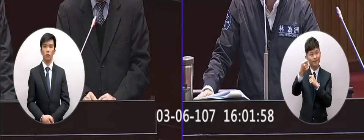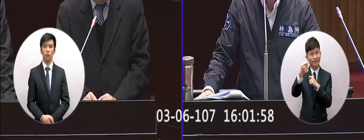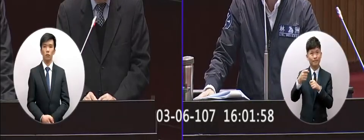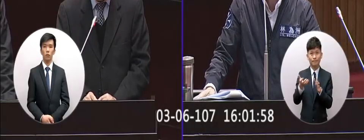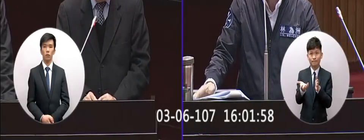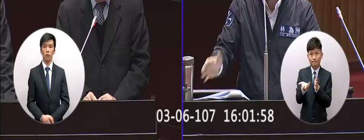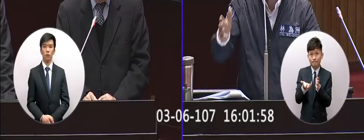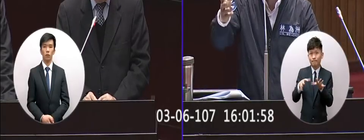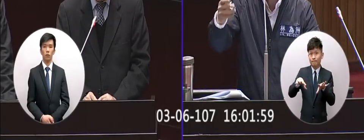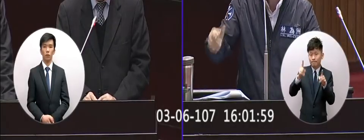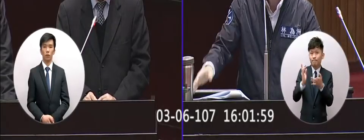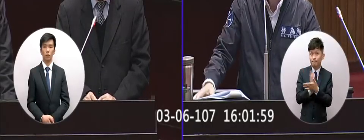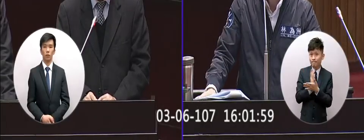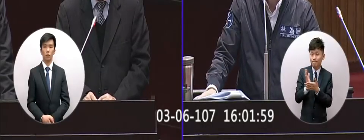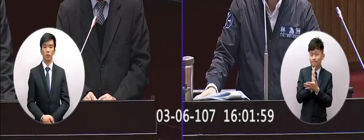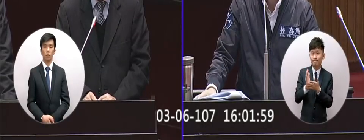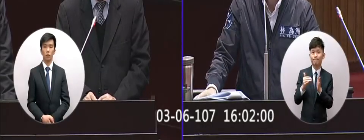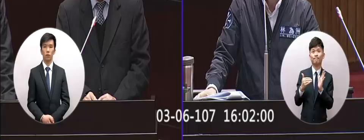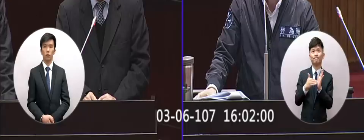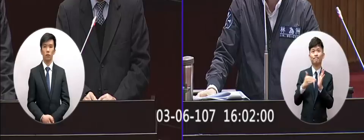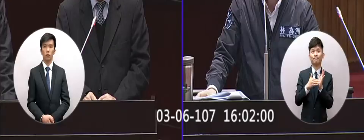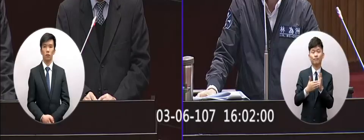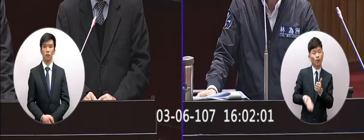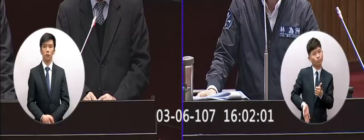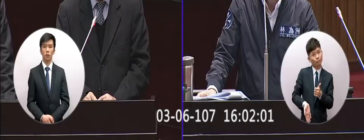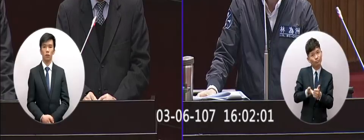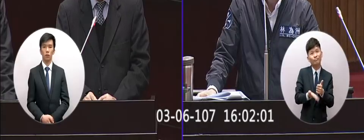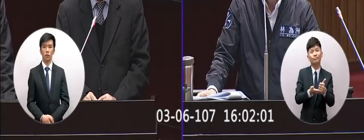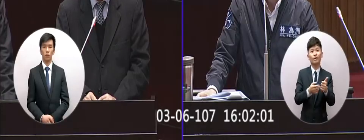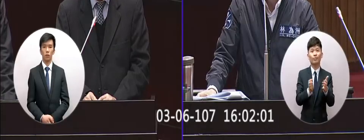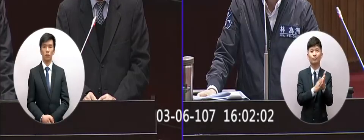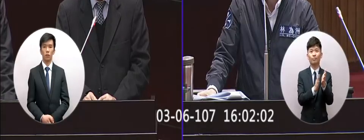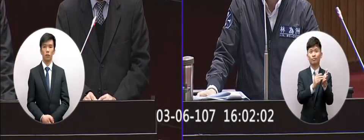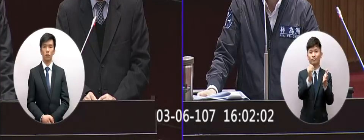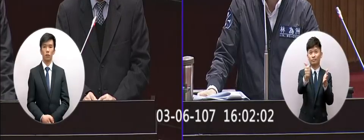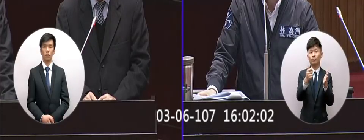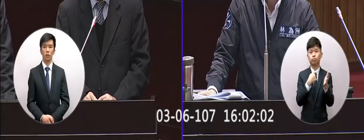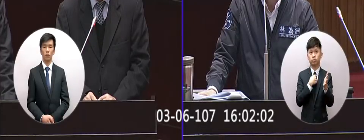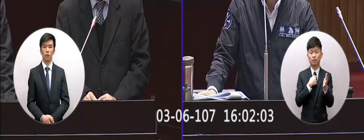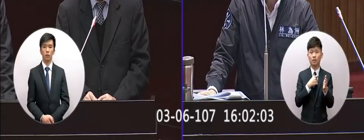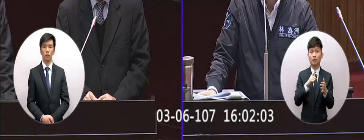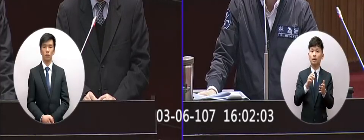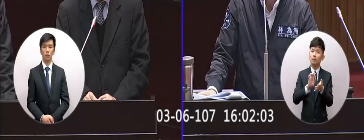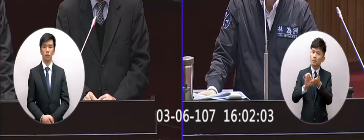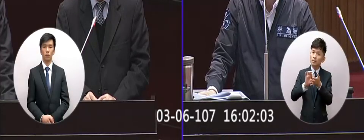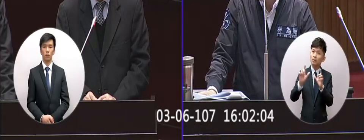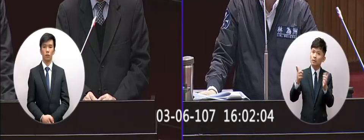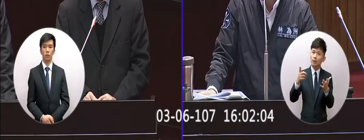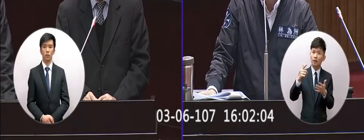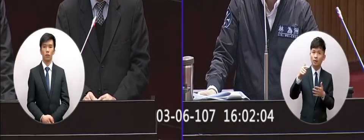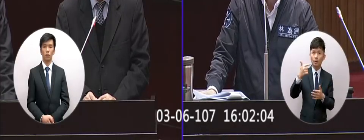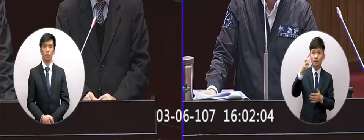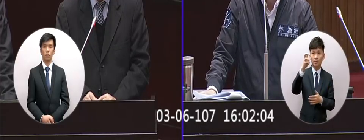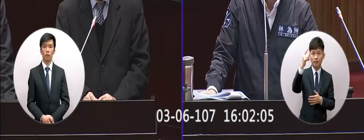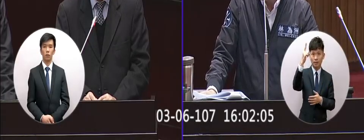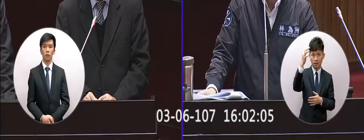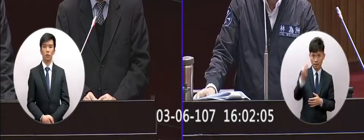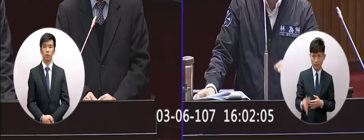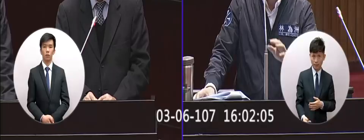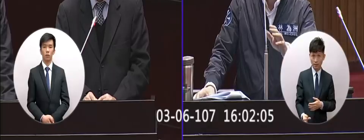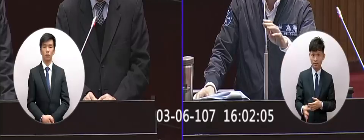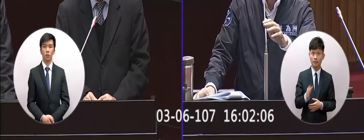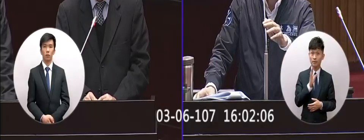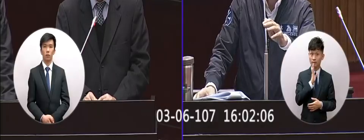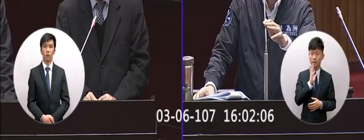经出来了，好，这个我们要鼓励一下了哈。它预计金额631亿。